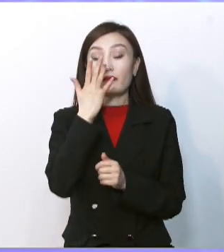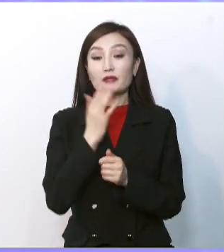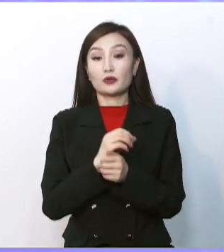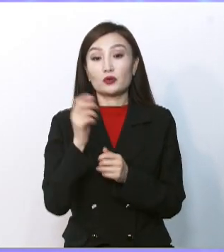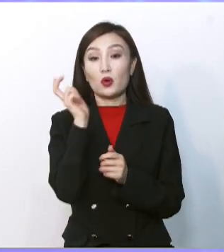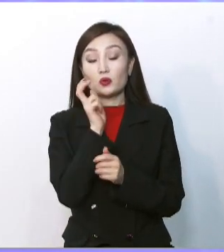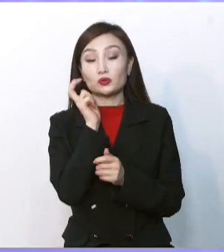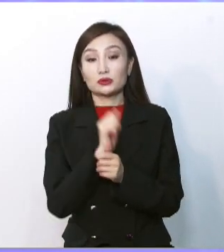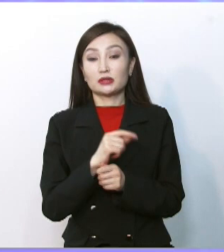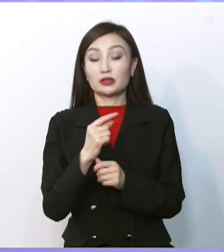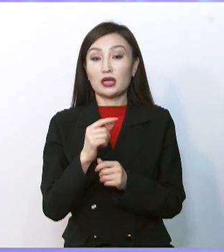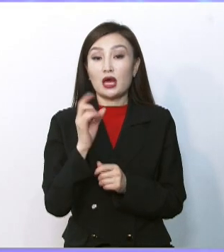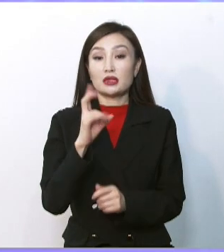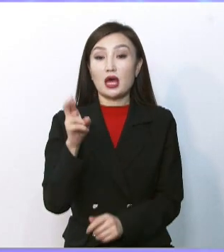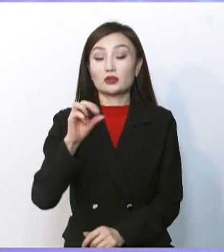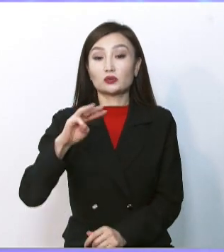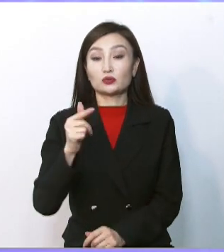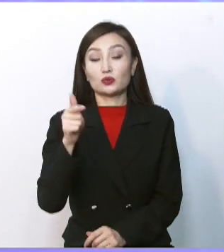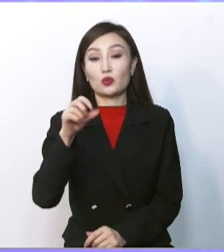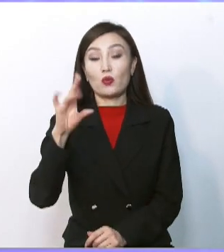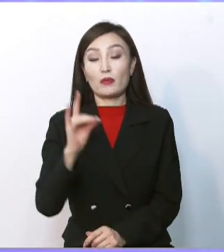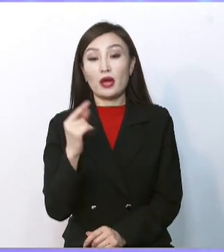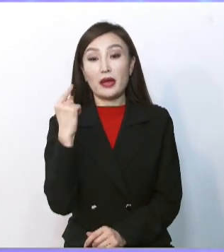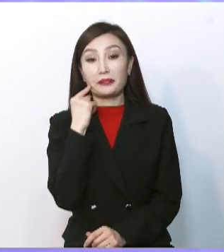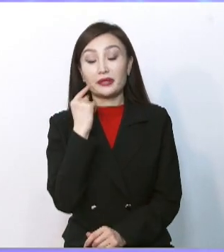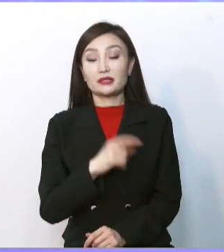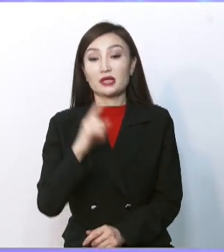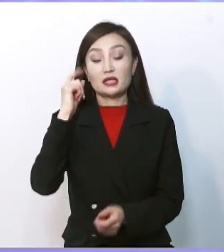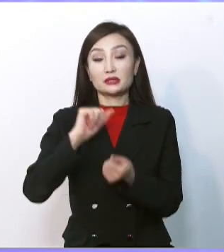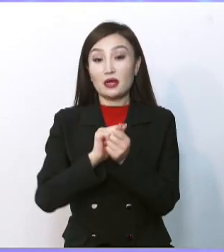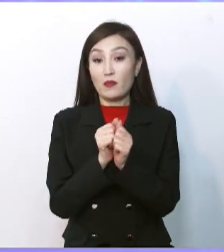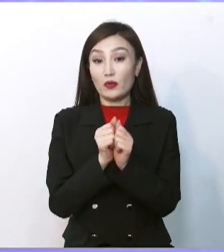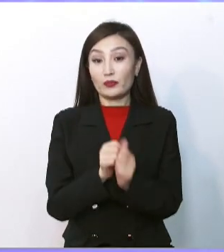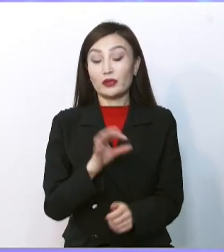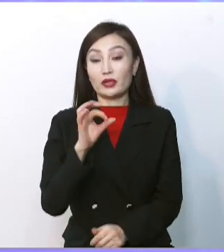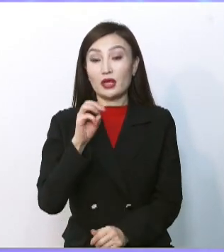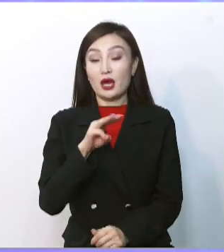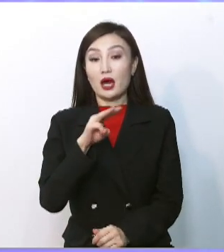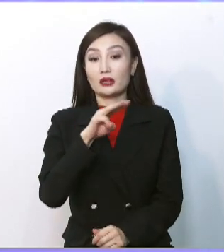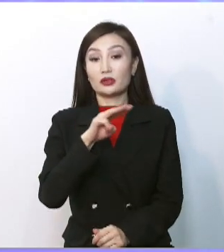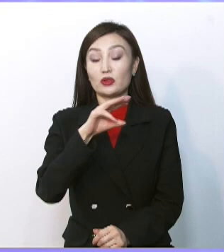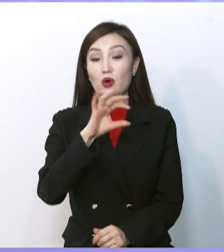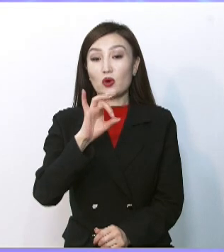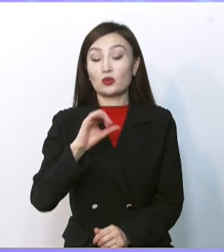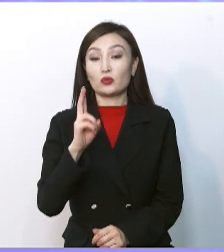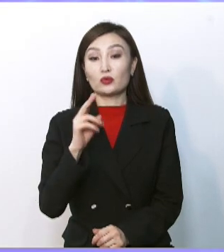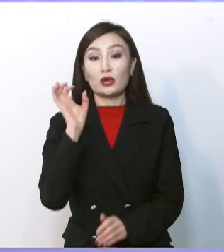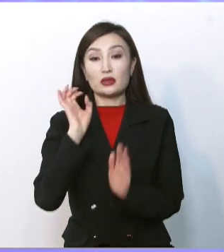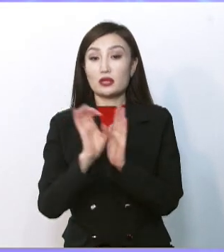губы – обидеться. Зарубить на носу – запомнить. Отбиться от рук – не